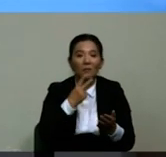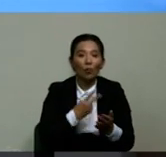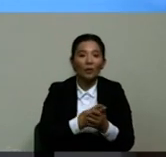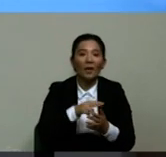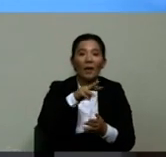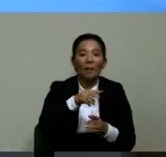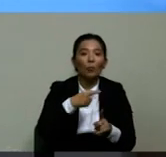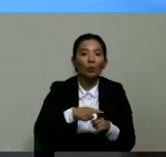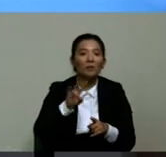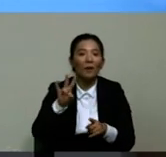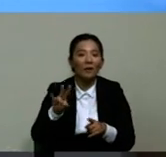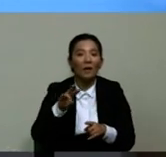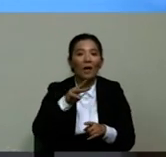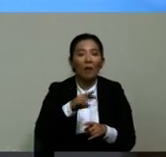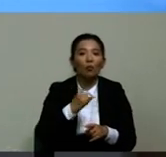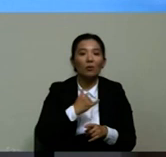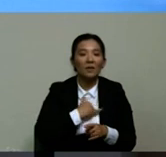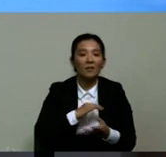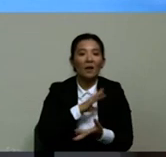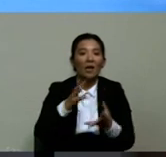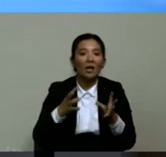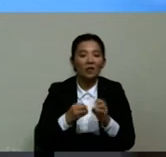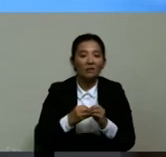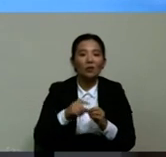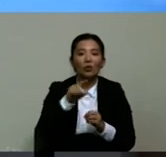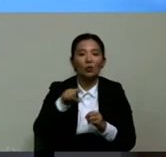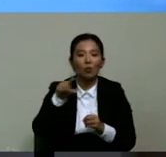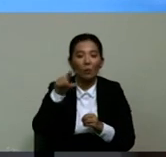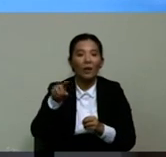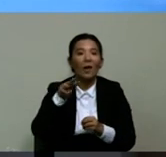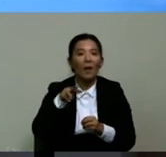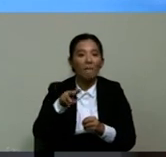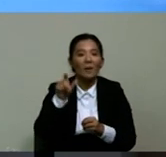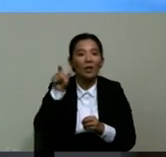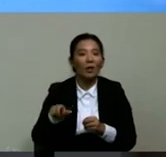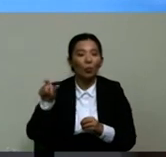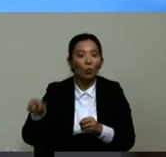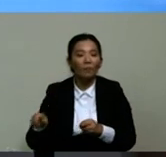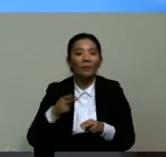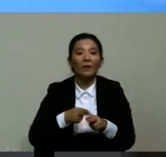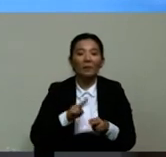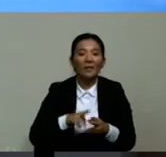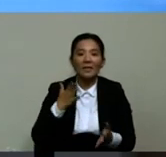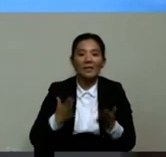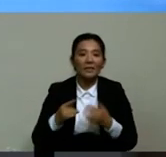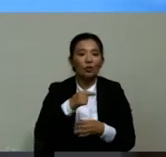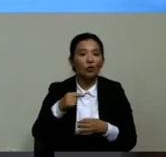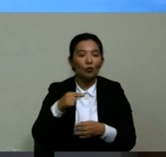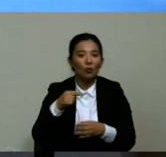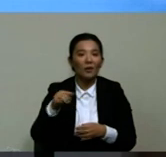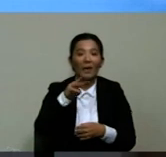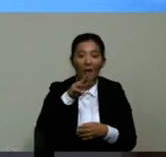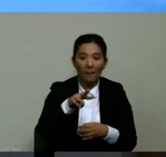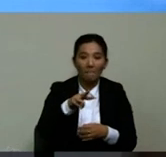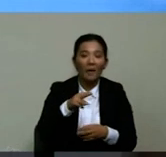M плюс n. M у нас количество столбиков, n рядов. То есть Если нечетное m,